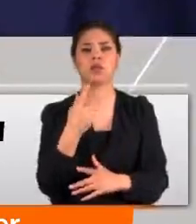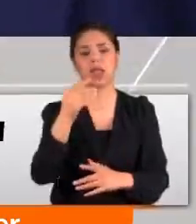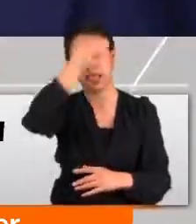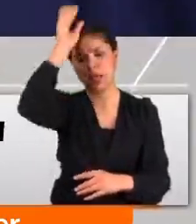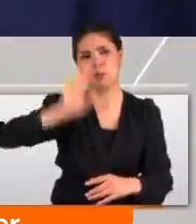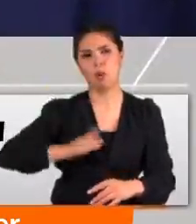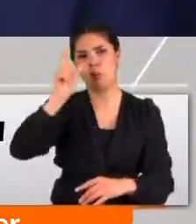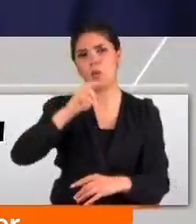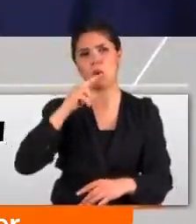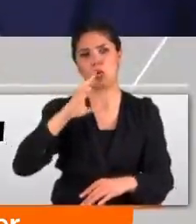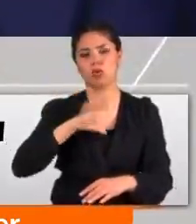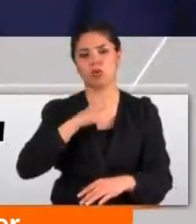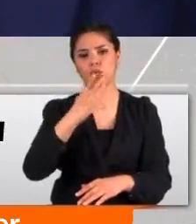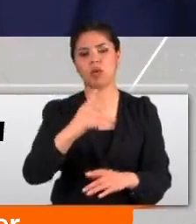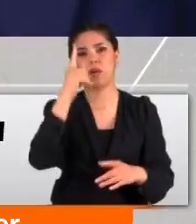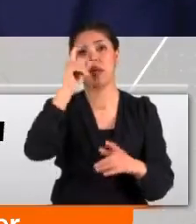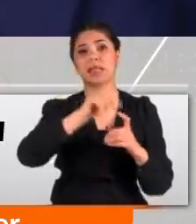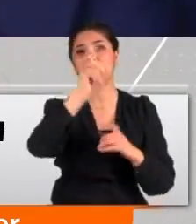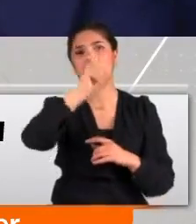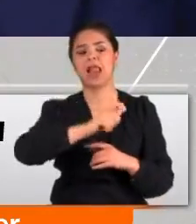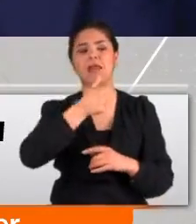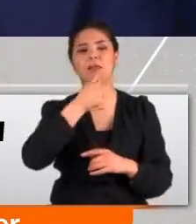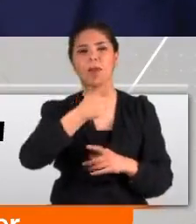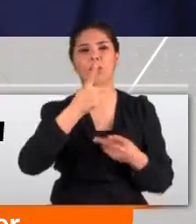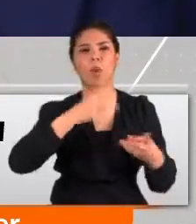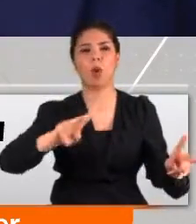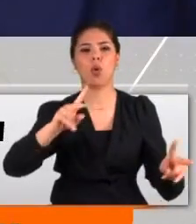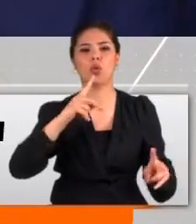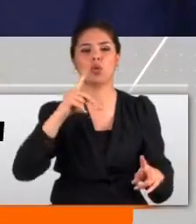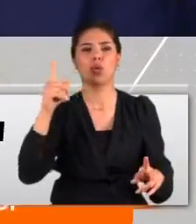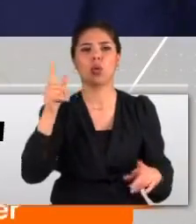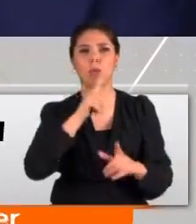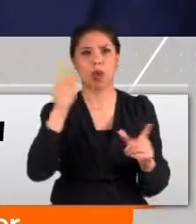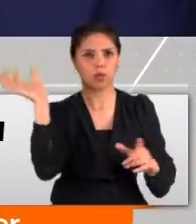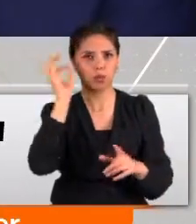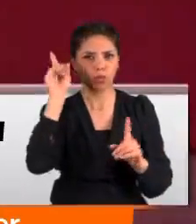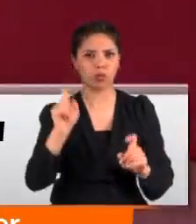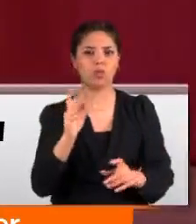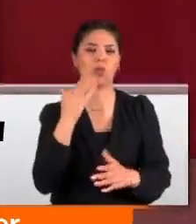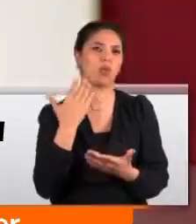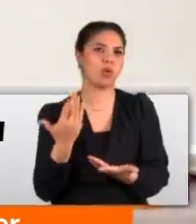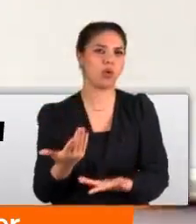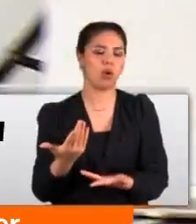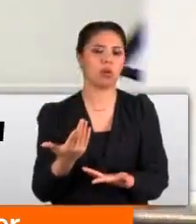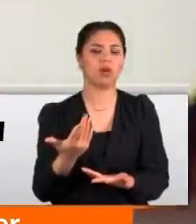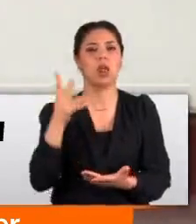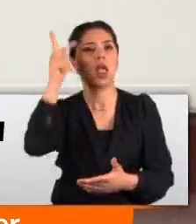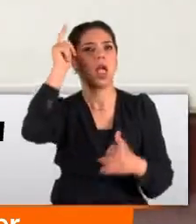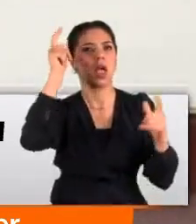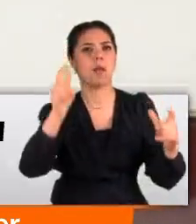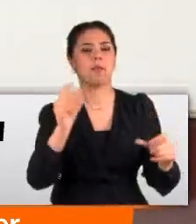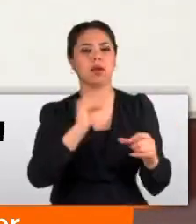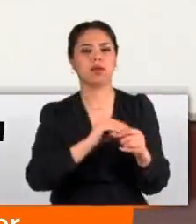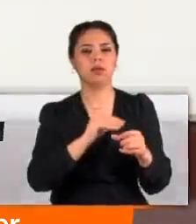konuşurken Seleo özgürlük sloganlarını duydunuz mu? Duydunuz. Soylu, Amerika'da